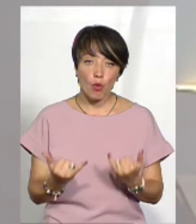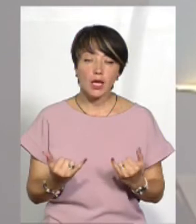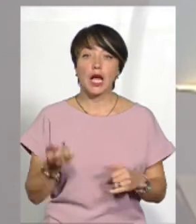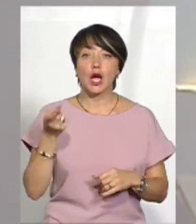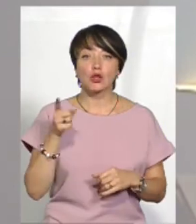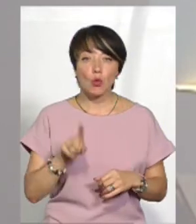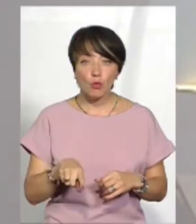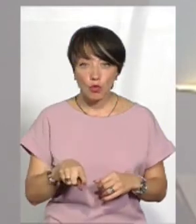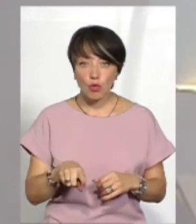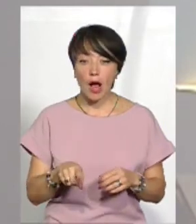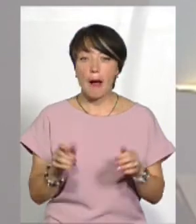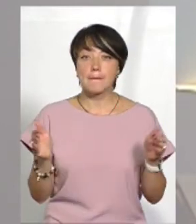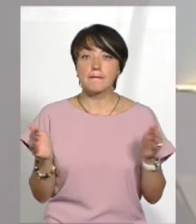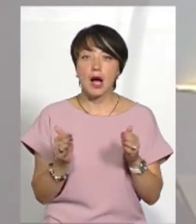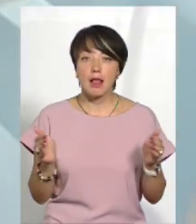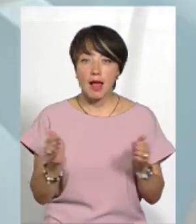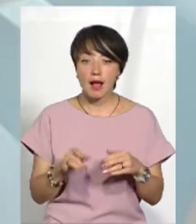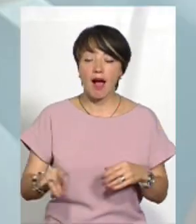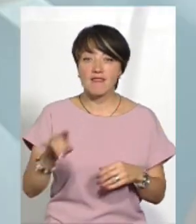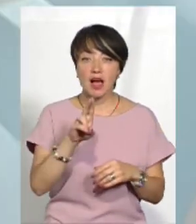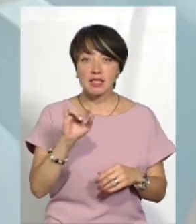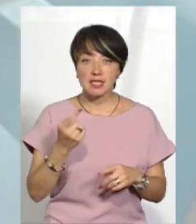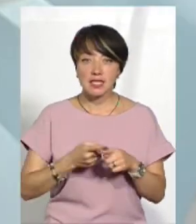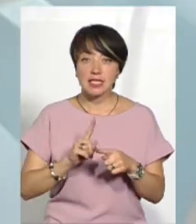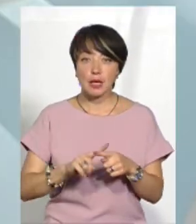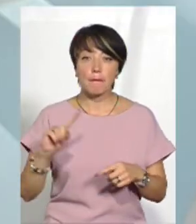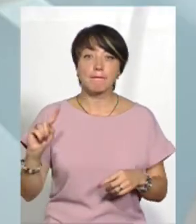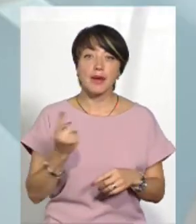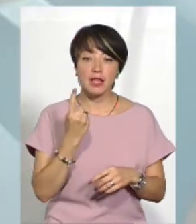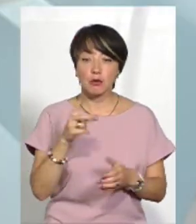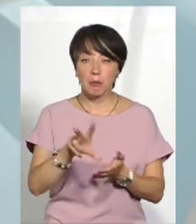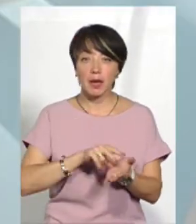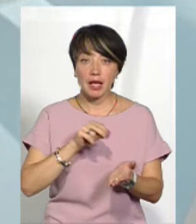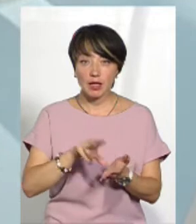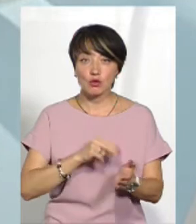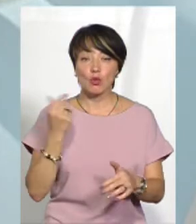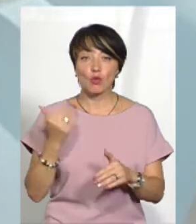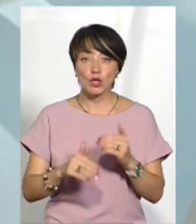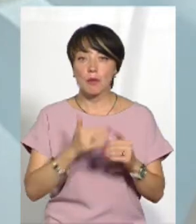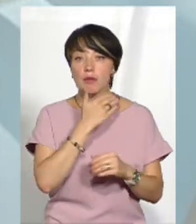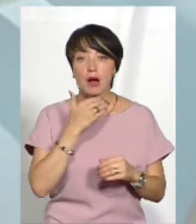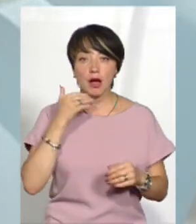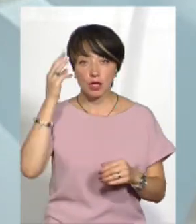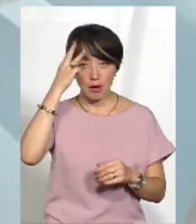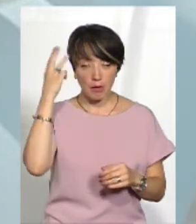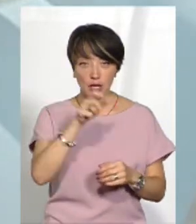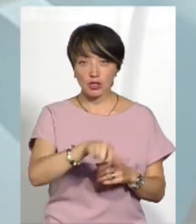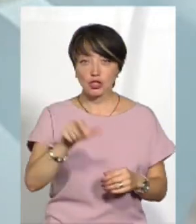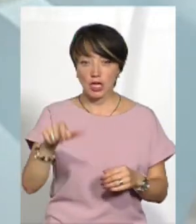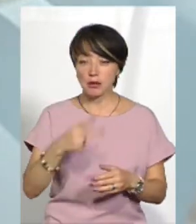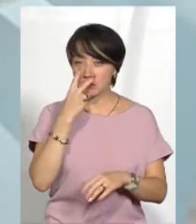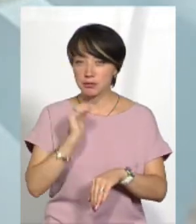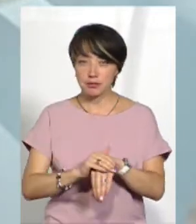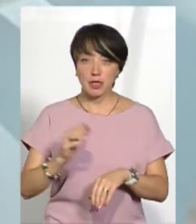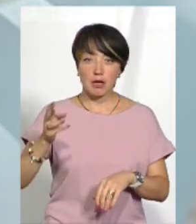Тому маленька авіація – це стане нас першим. Тим прикладом, що вже багато хмельничан